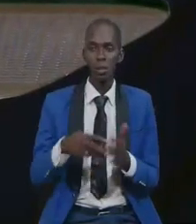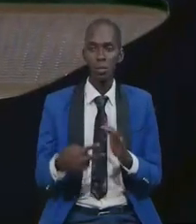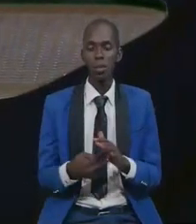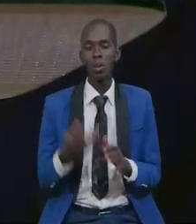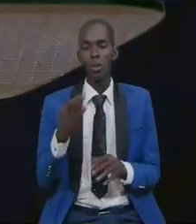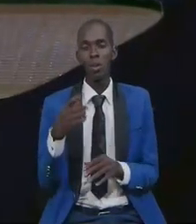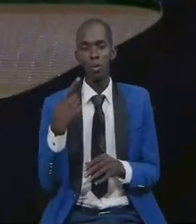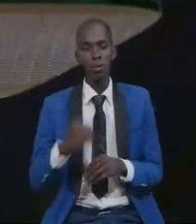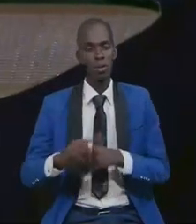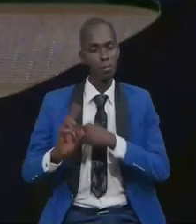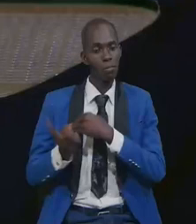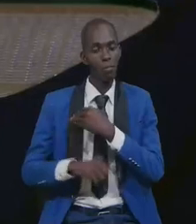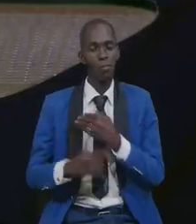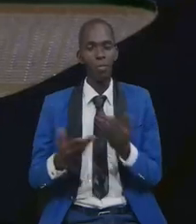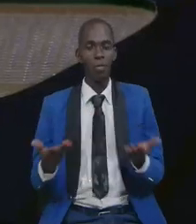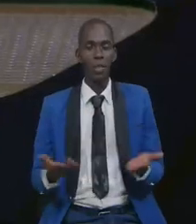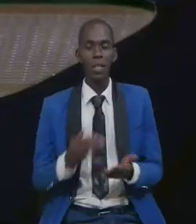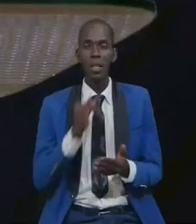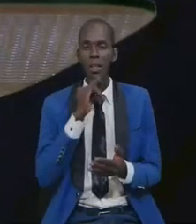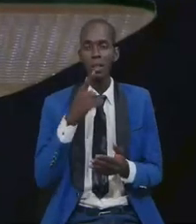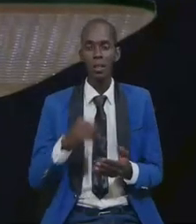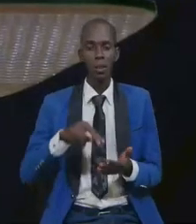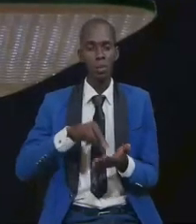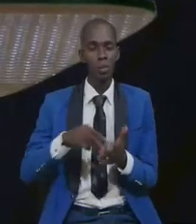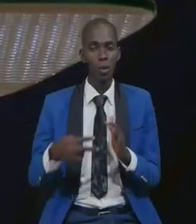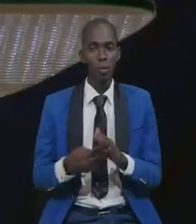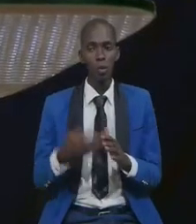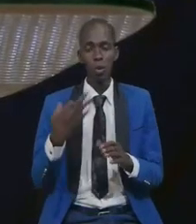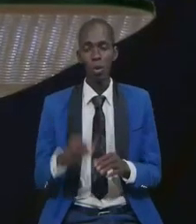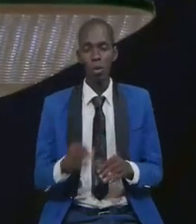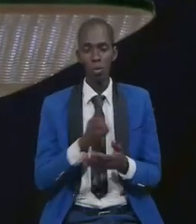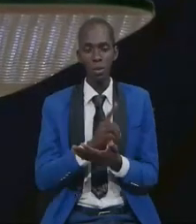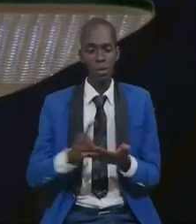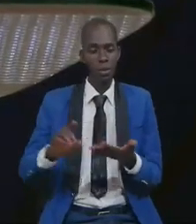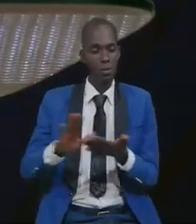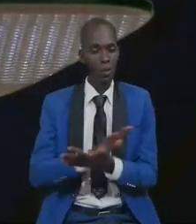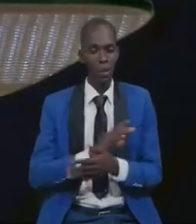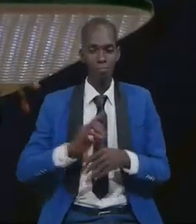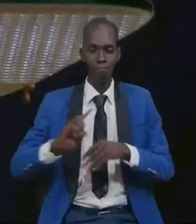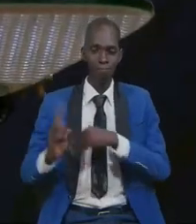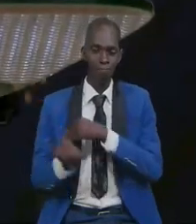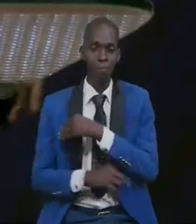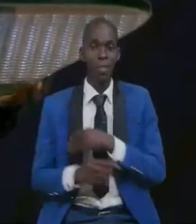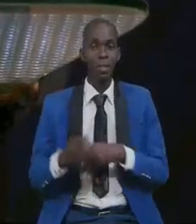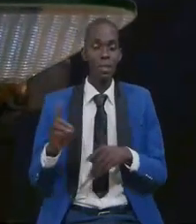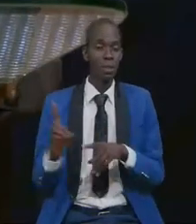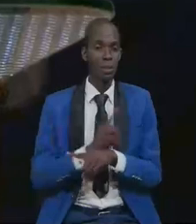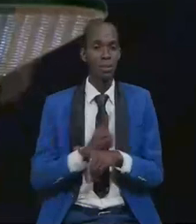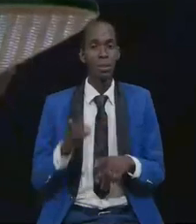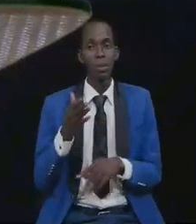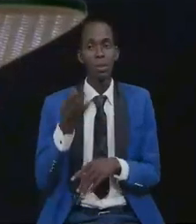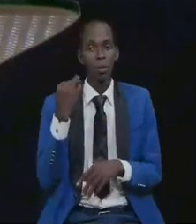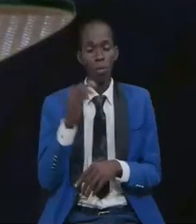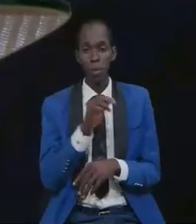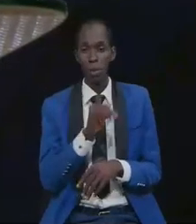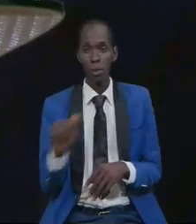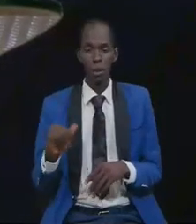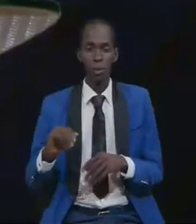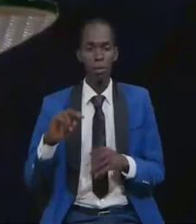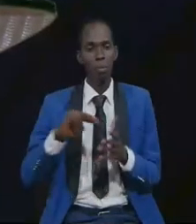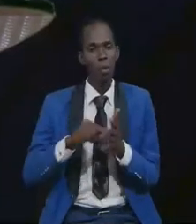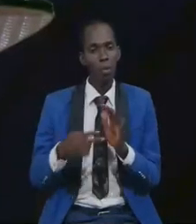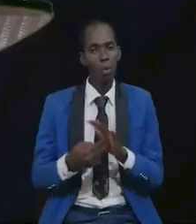hommes et qu'il te donne à qui et tu donnes à qui il lui plaît. Ça, c'est l'objectif de cette parole et de